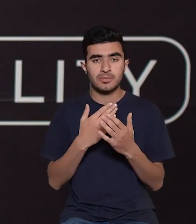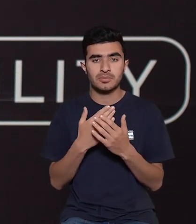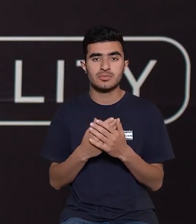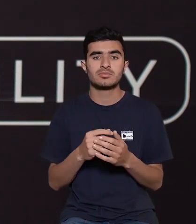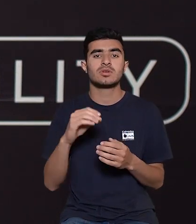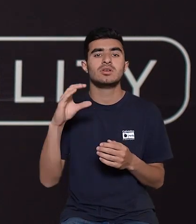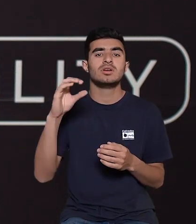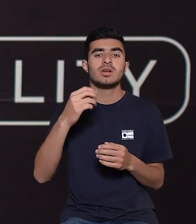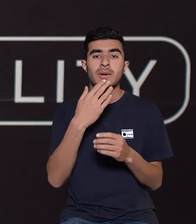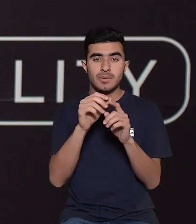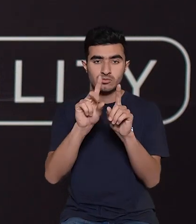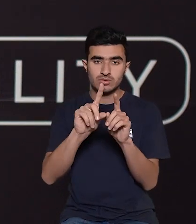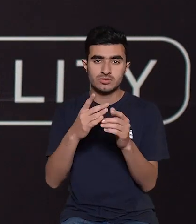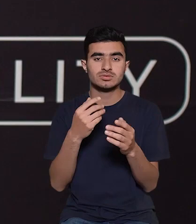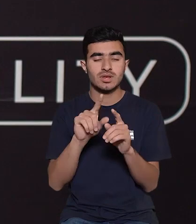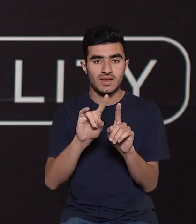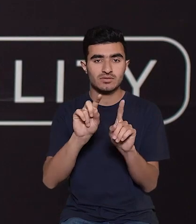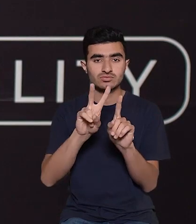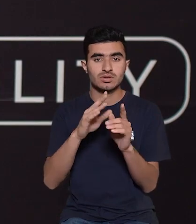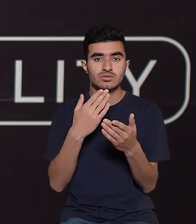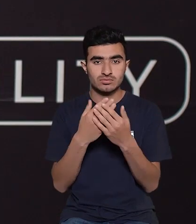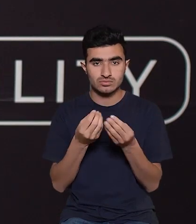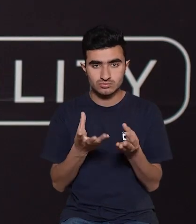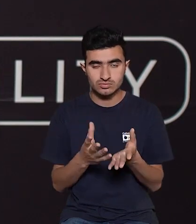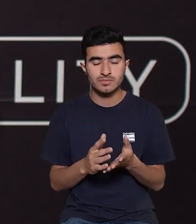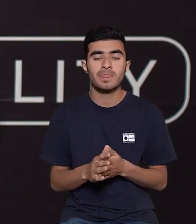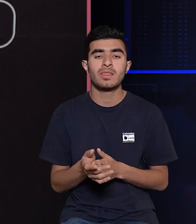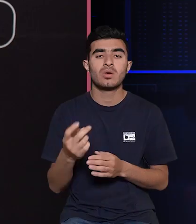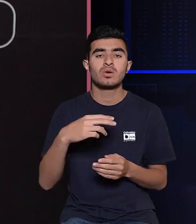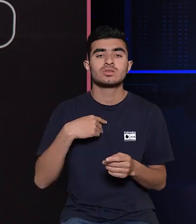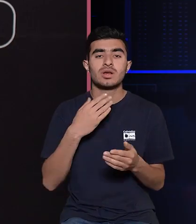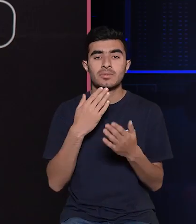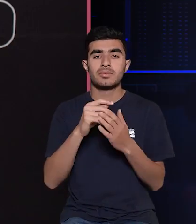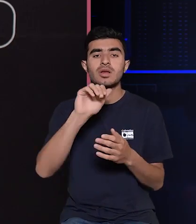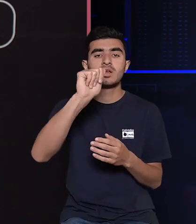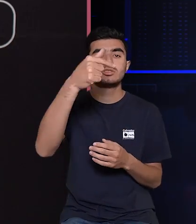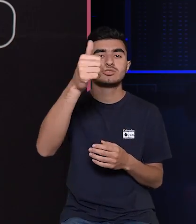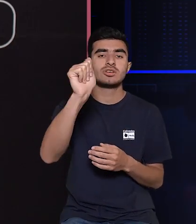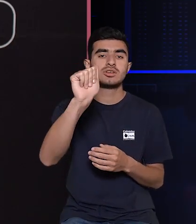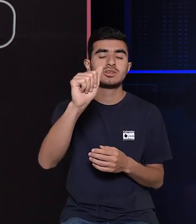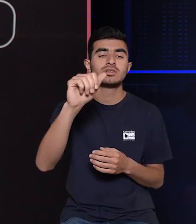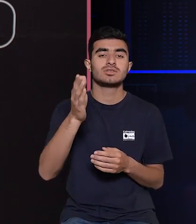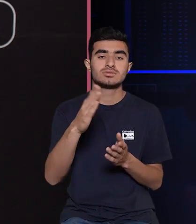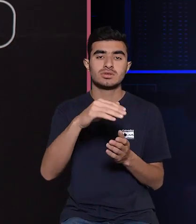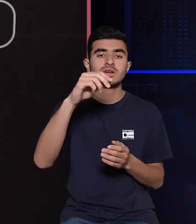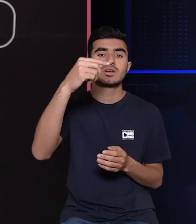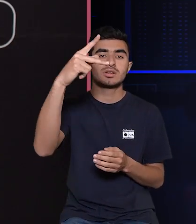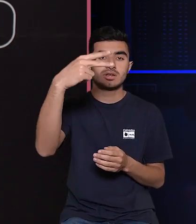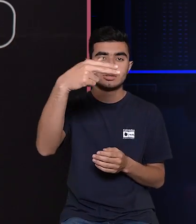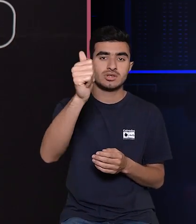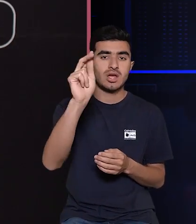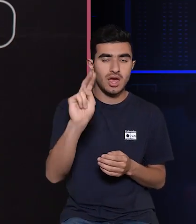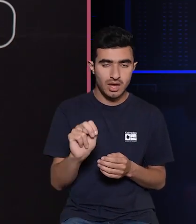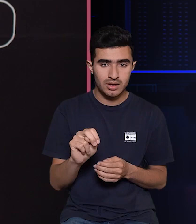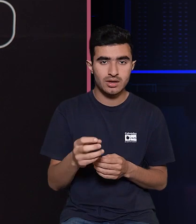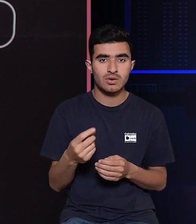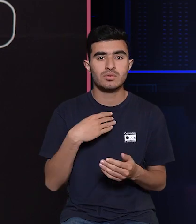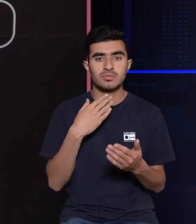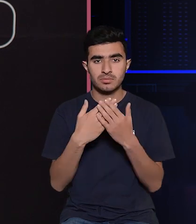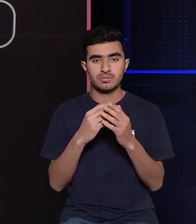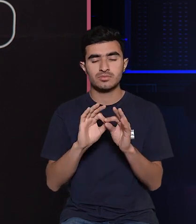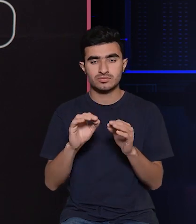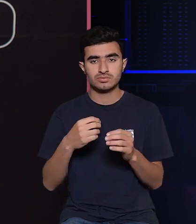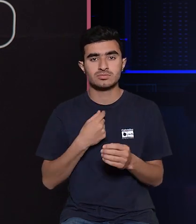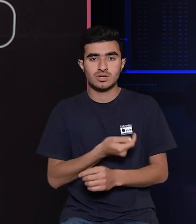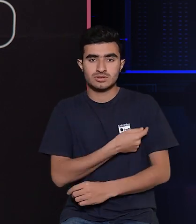का ज़माना आ गया, कॉलेज का ज़माना आ गया. I ended up going to Aga Khan. I became a physician. Then I moved to the US. मैंने वहाँ पे मेडिसिन